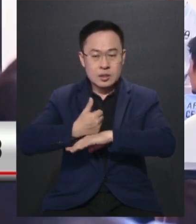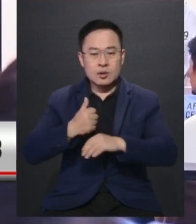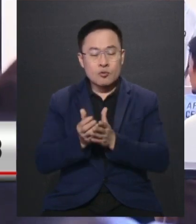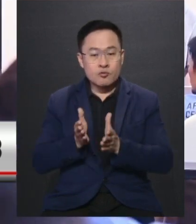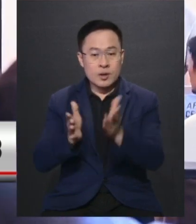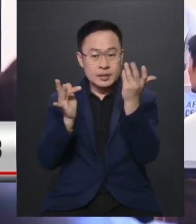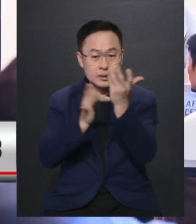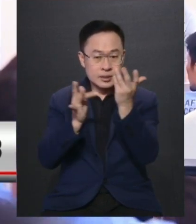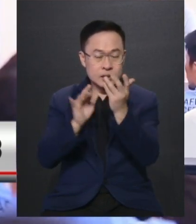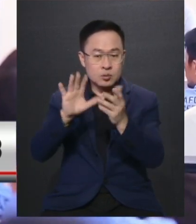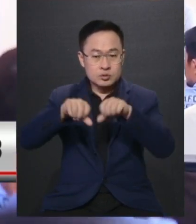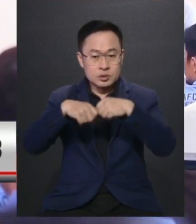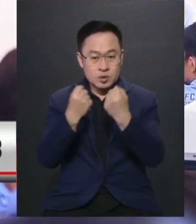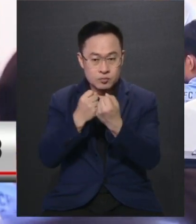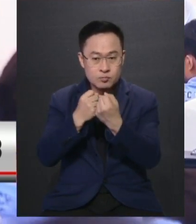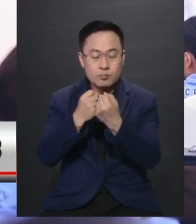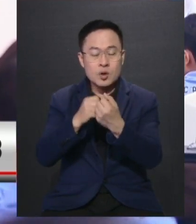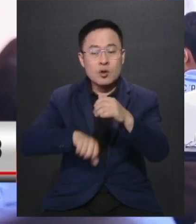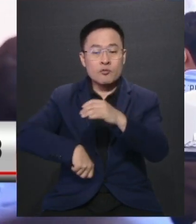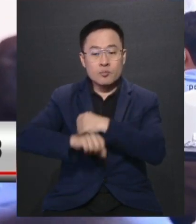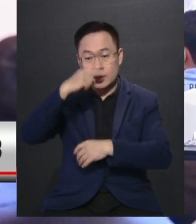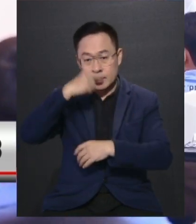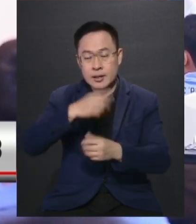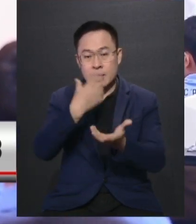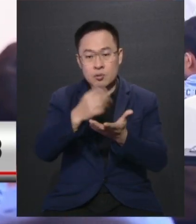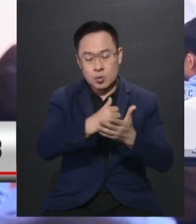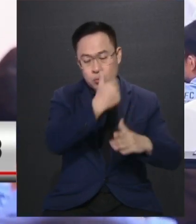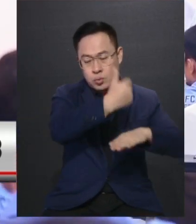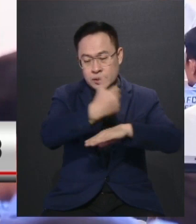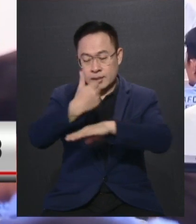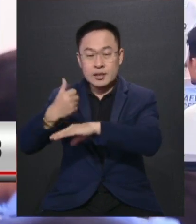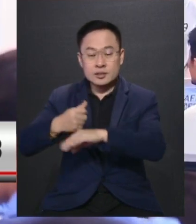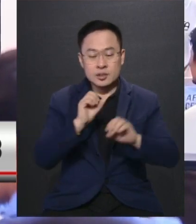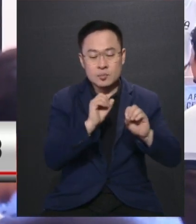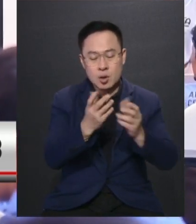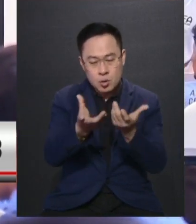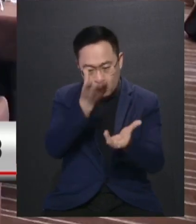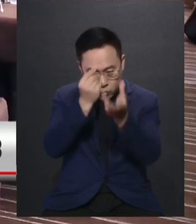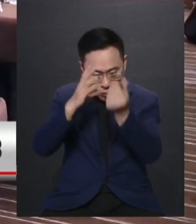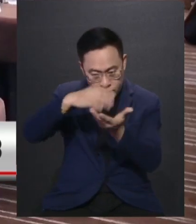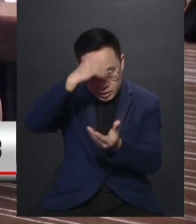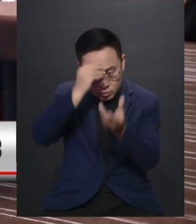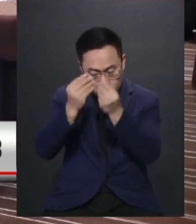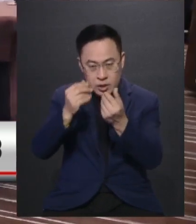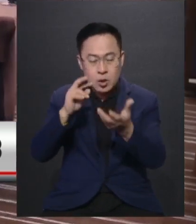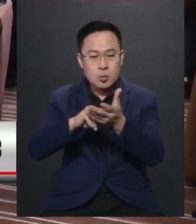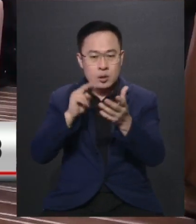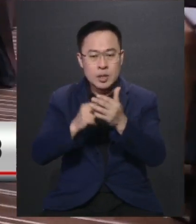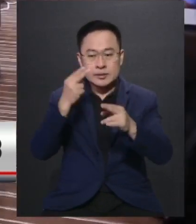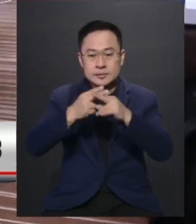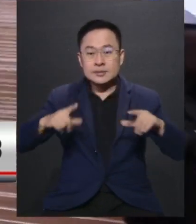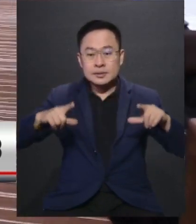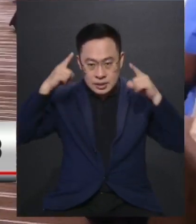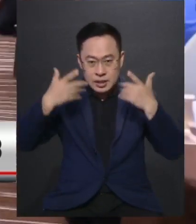ทคนิคสมาคมนะก็เปิดเผยค่ะว่าโค้ชทุกท่านที่เข้าร่วมการอบรมครั้งนี้เนี่ยก็ต่างเป็นโค้ชระดับสูงบางท่าน